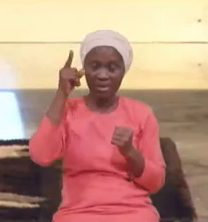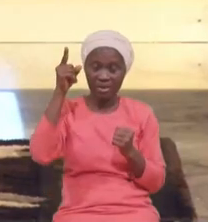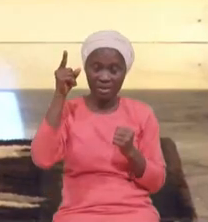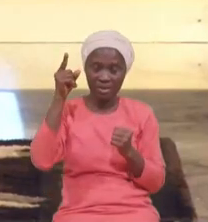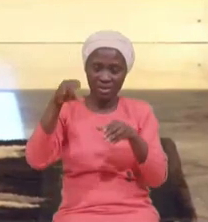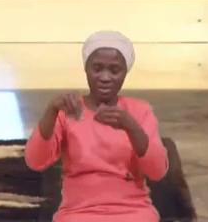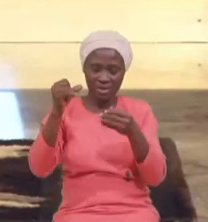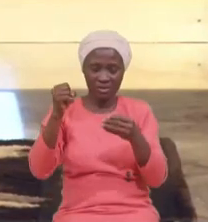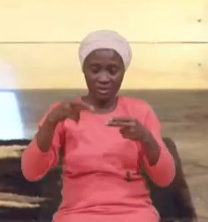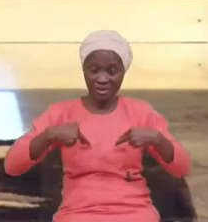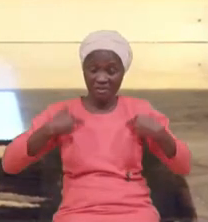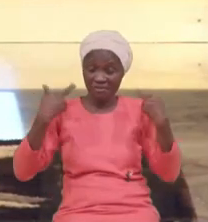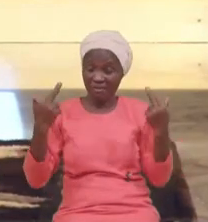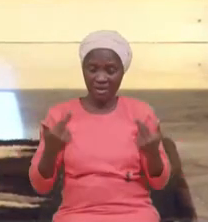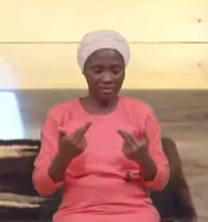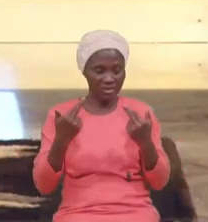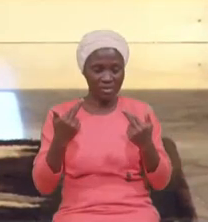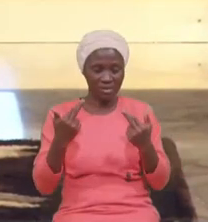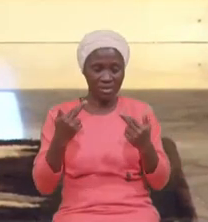Il réveille.